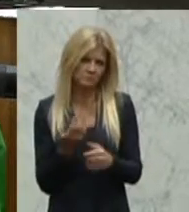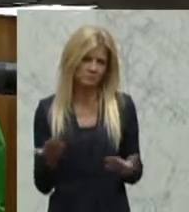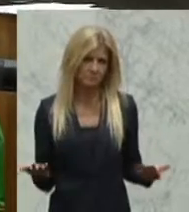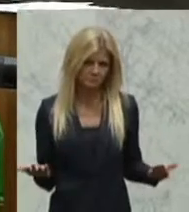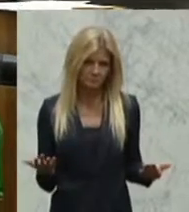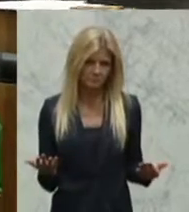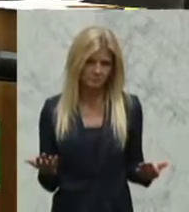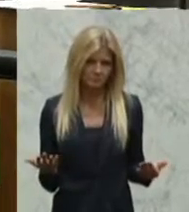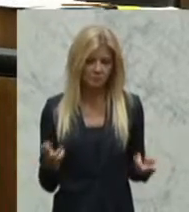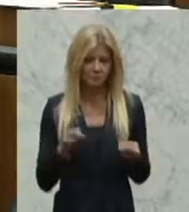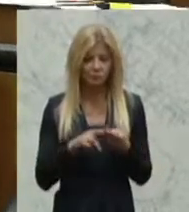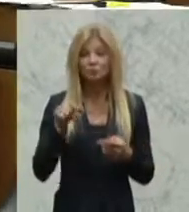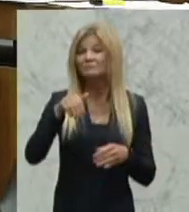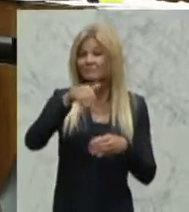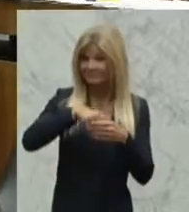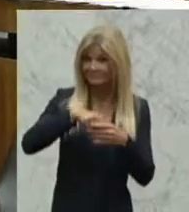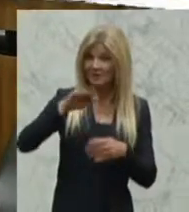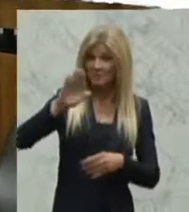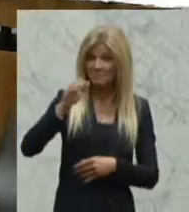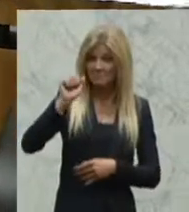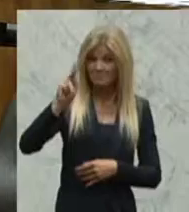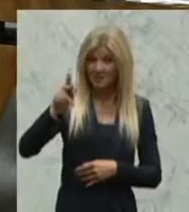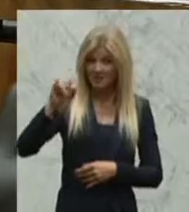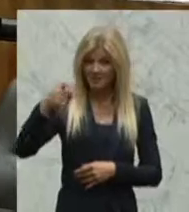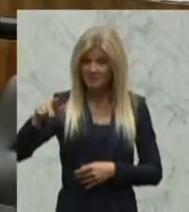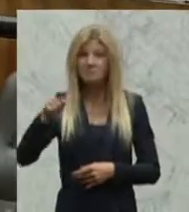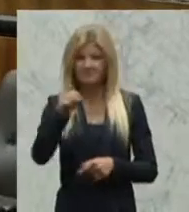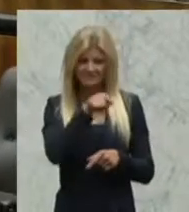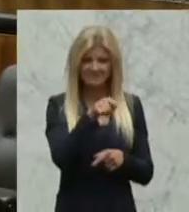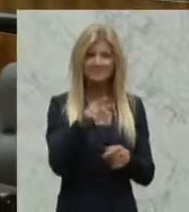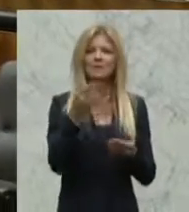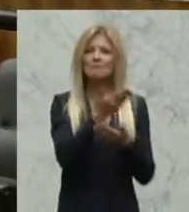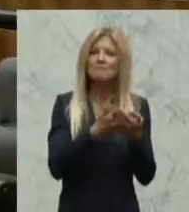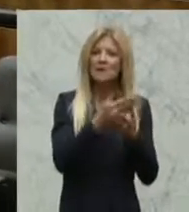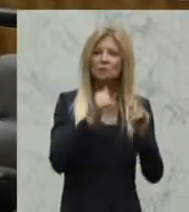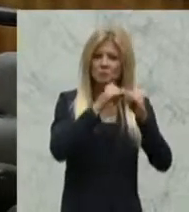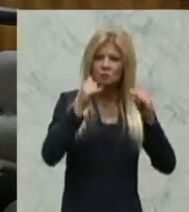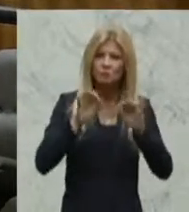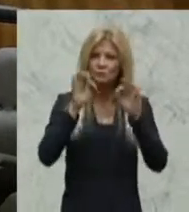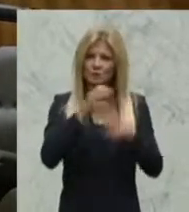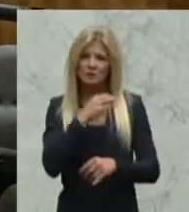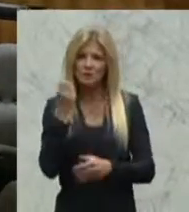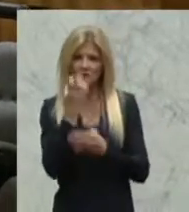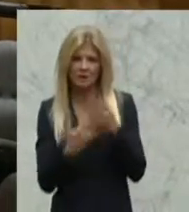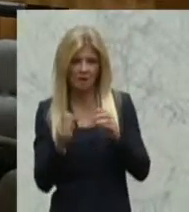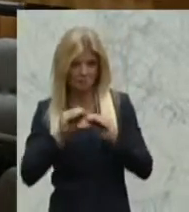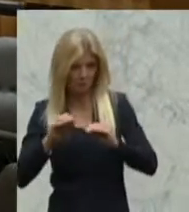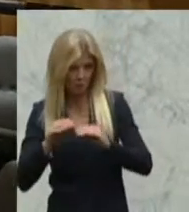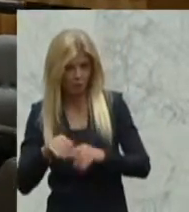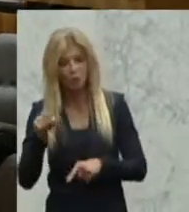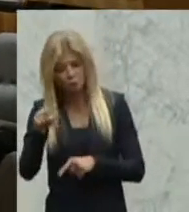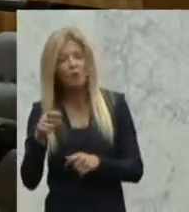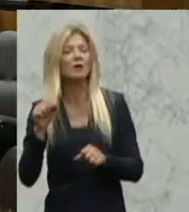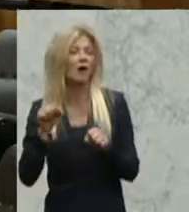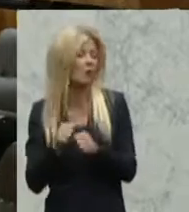Und in unseren BAKIPs, den Bildungsanstalten für Kindergartenpädagogik, wird auch hervorragende